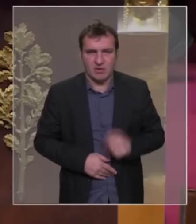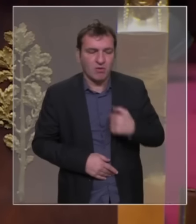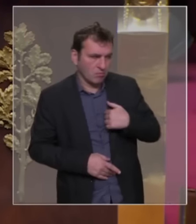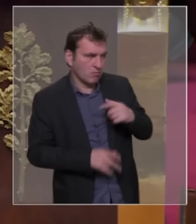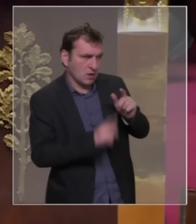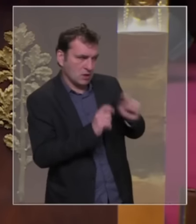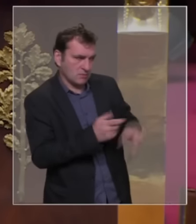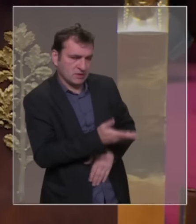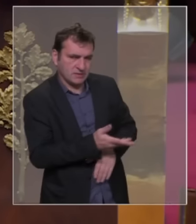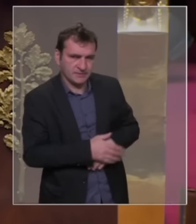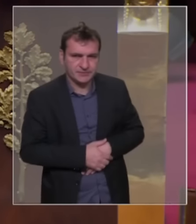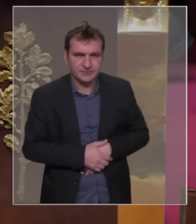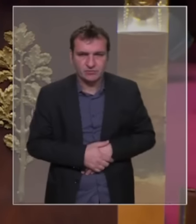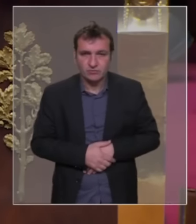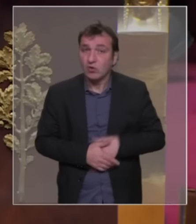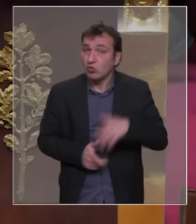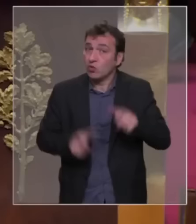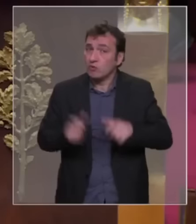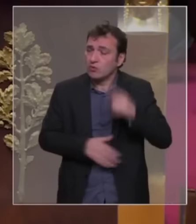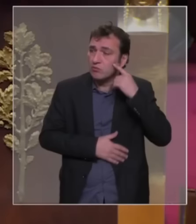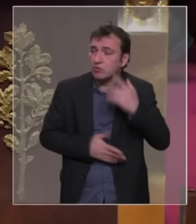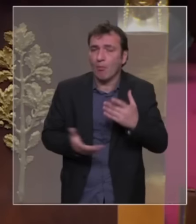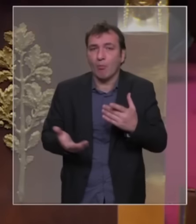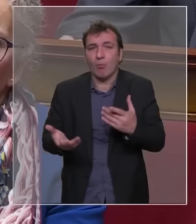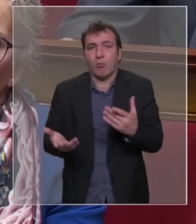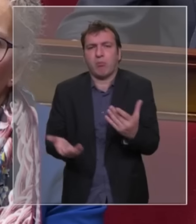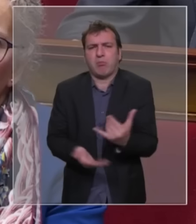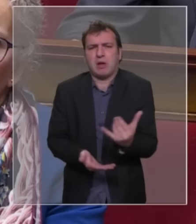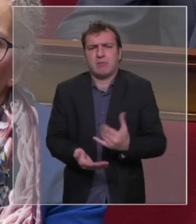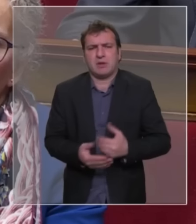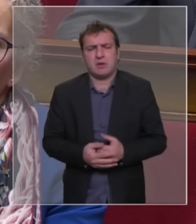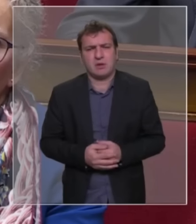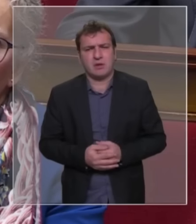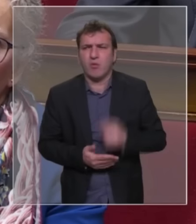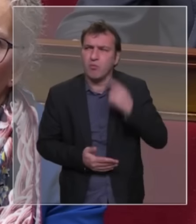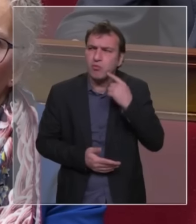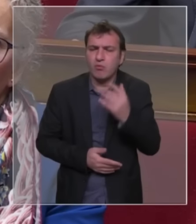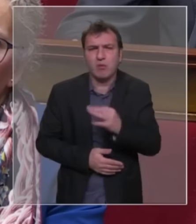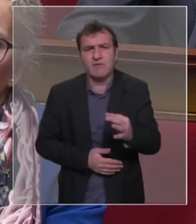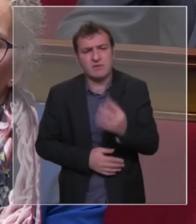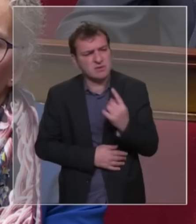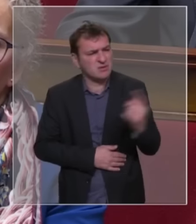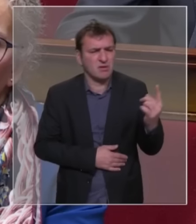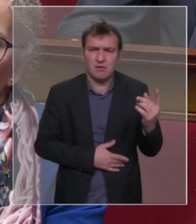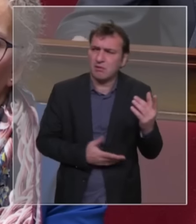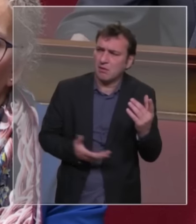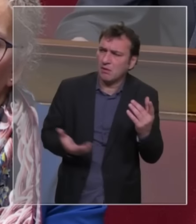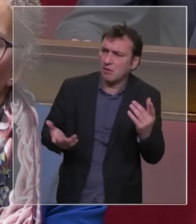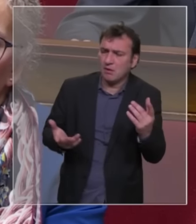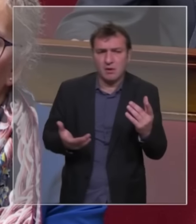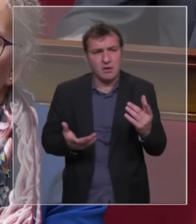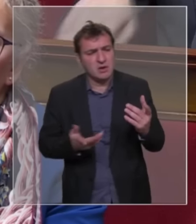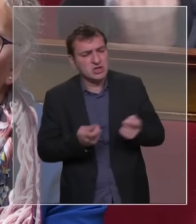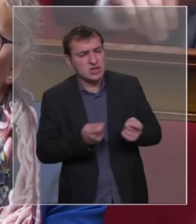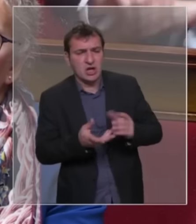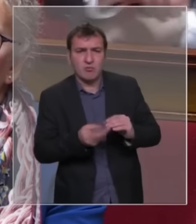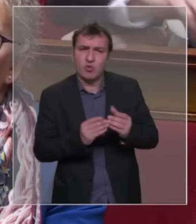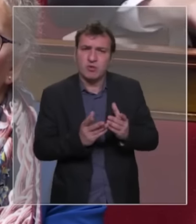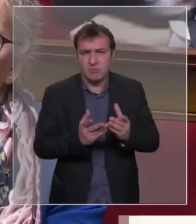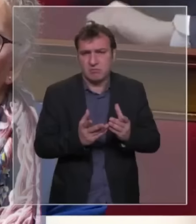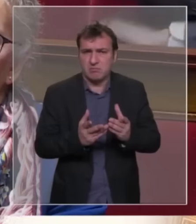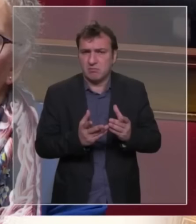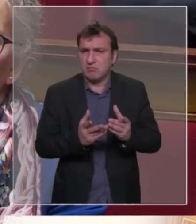J'entends bien ceux qui disent à quoi bon, que faire de, pour la France seule face à un problème qui concerne l'ensemble de